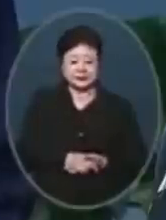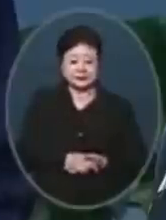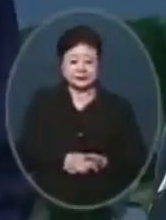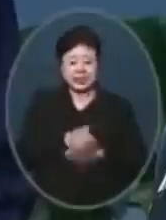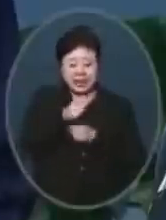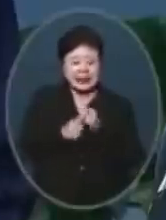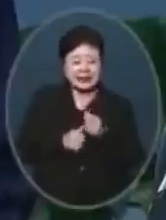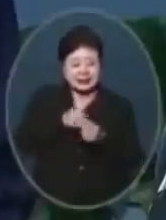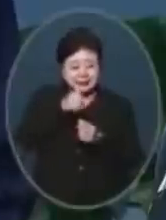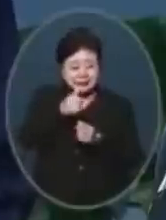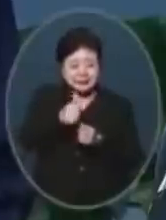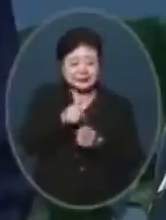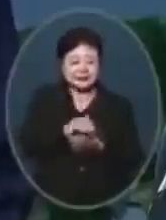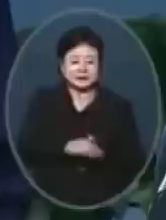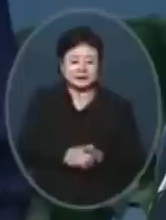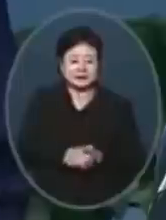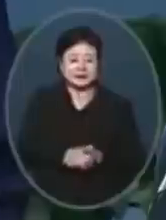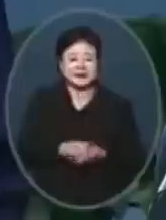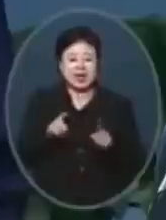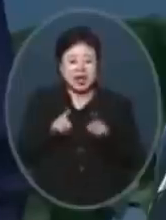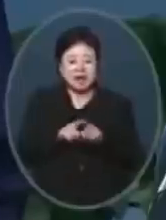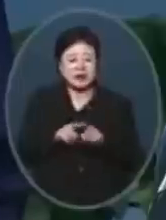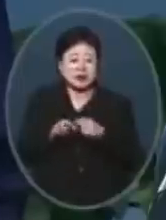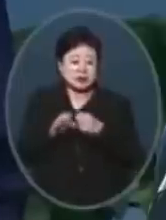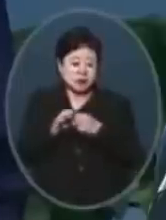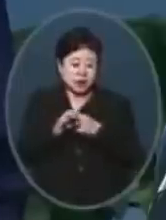하나님이 같이 계시면